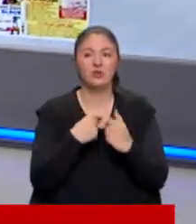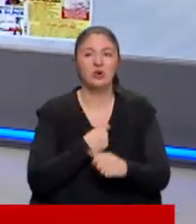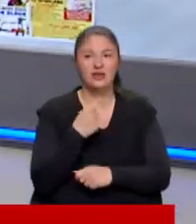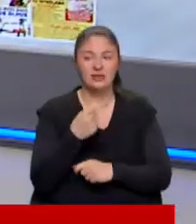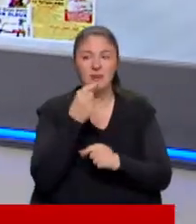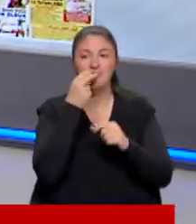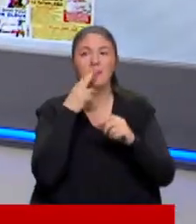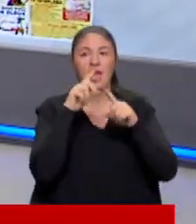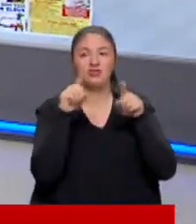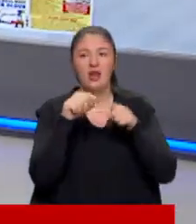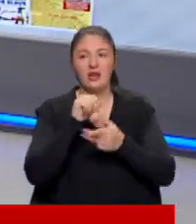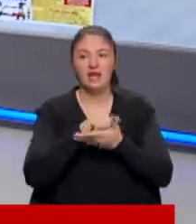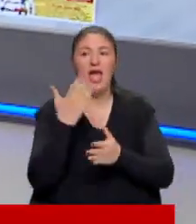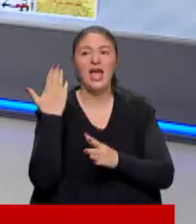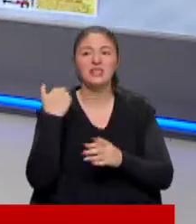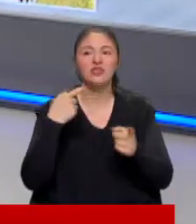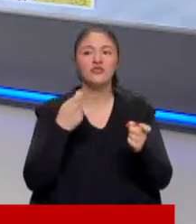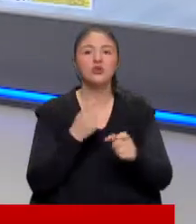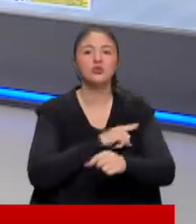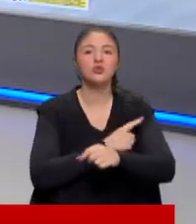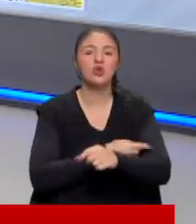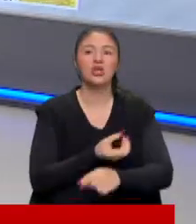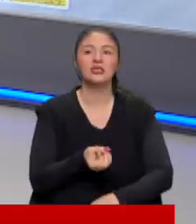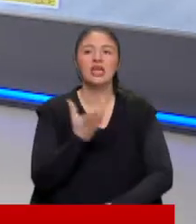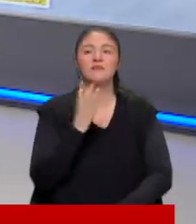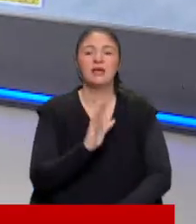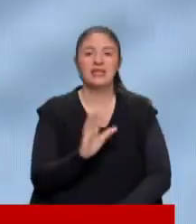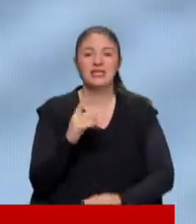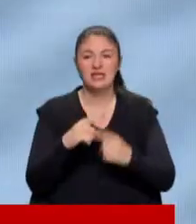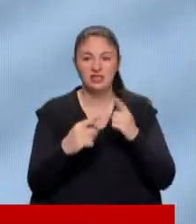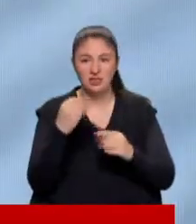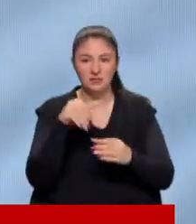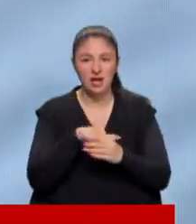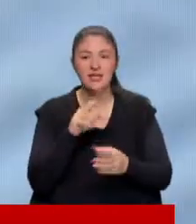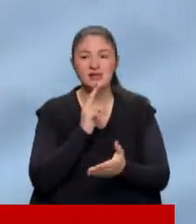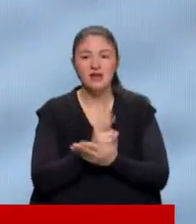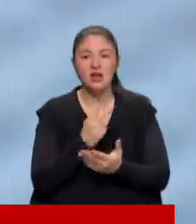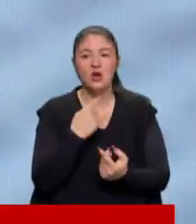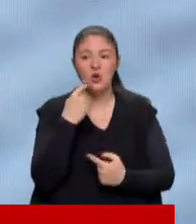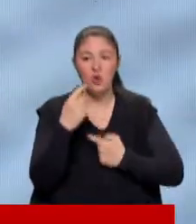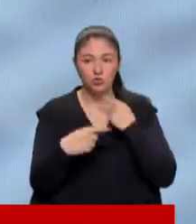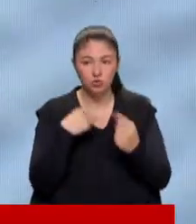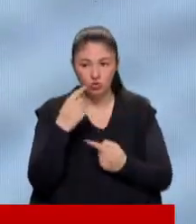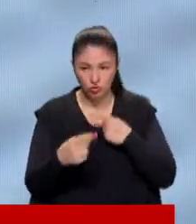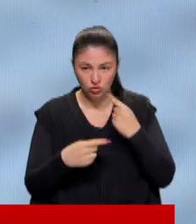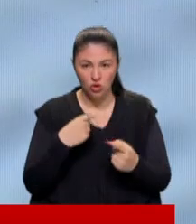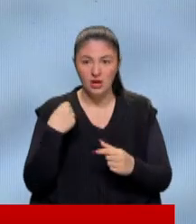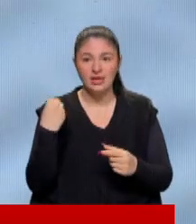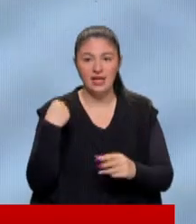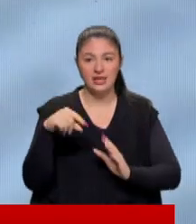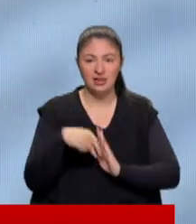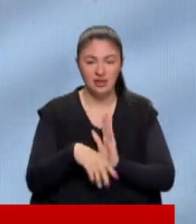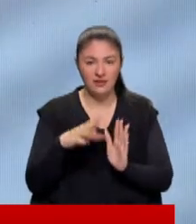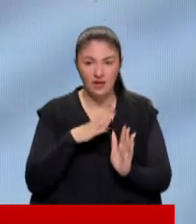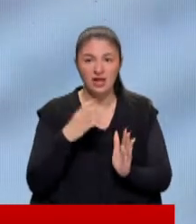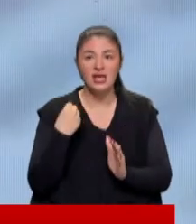Gazete Pencere, eski tüfeklerin gücü yetmediği siyaset İyi Parti'nin kararını konuşuyor. Yeni detaylar var.